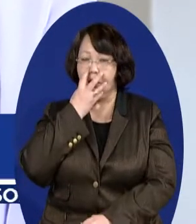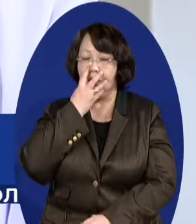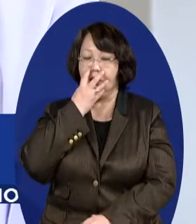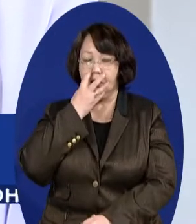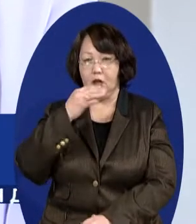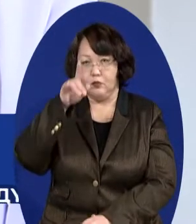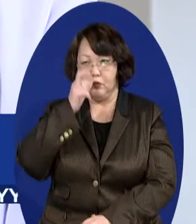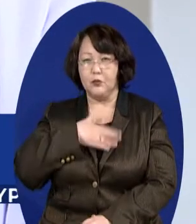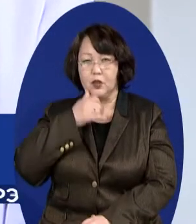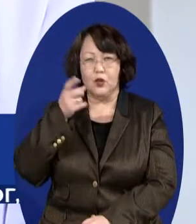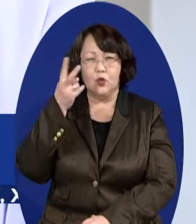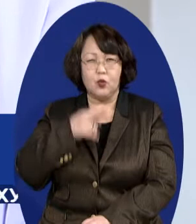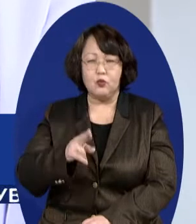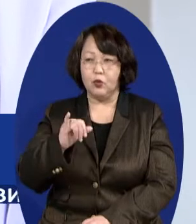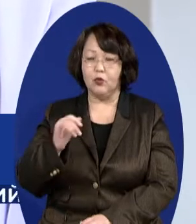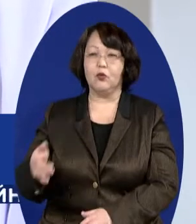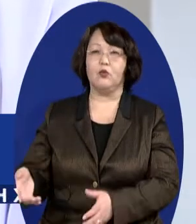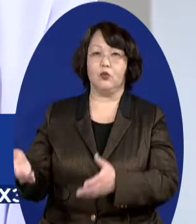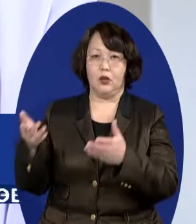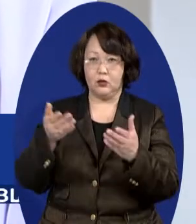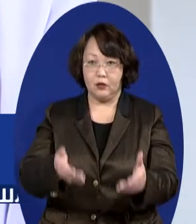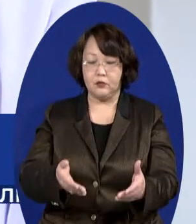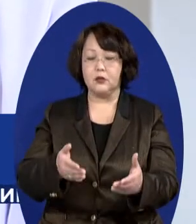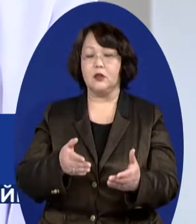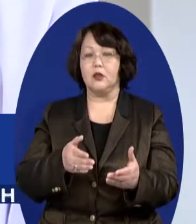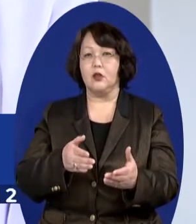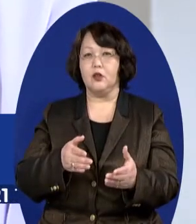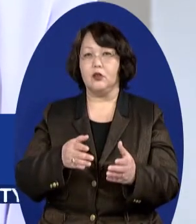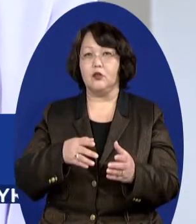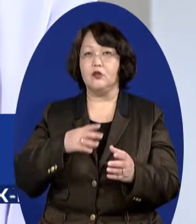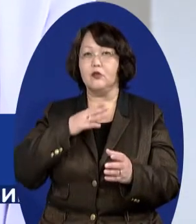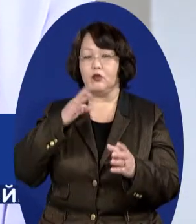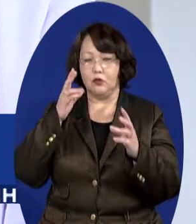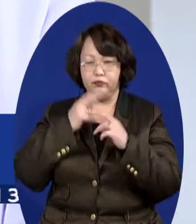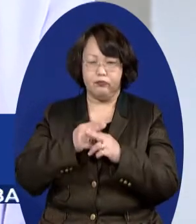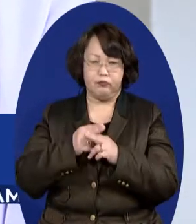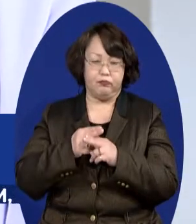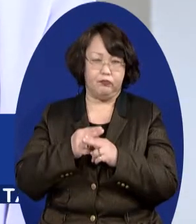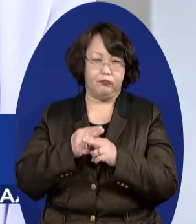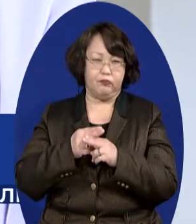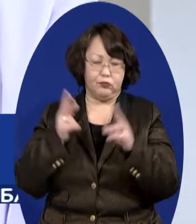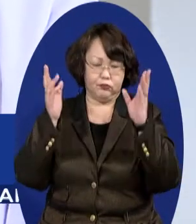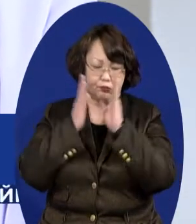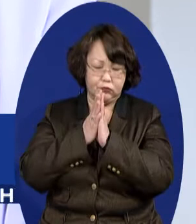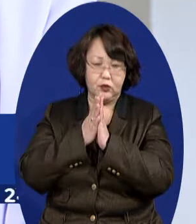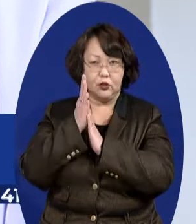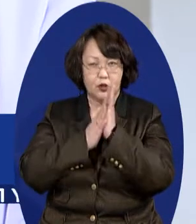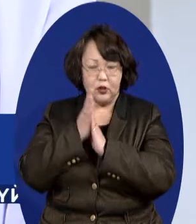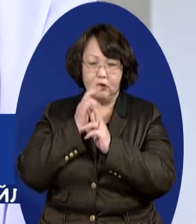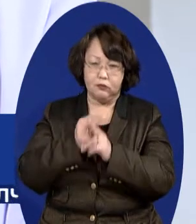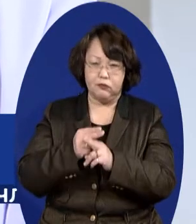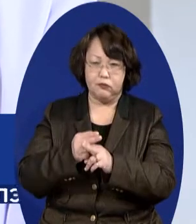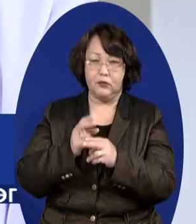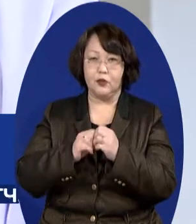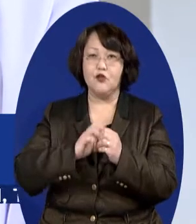бол хүн төвчтэй хүлээж аваад за тэгээд одоо оройжонгоо тусамж үйлчлэгээ үзүүлээд шүний нэмчлэгээ хийгээд за